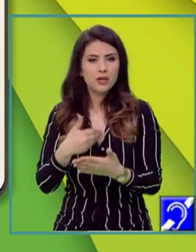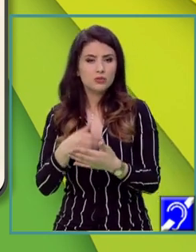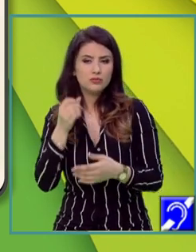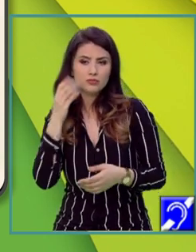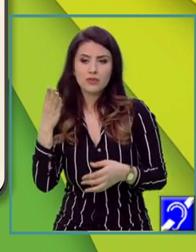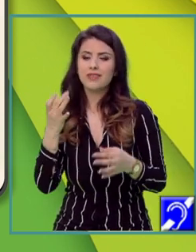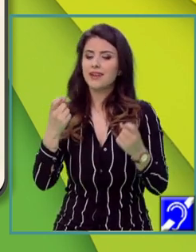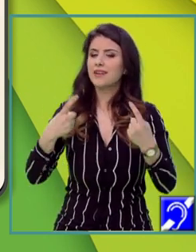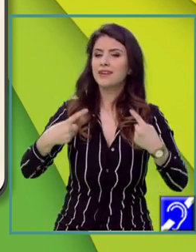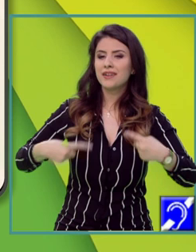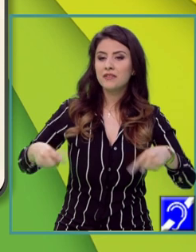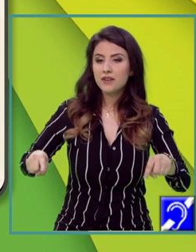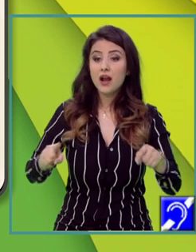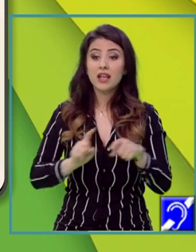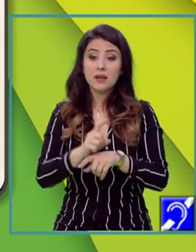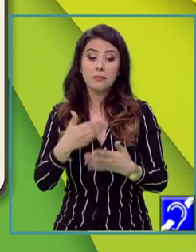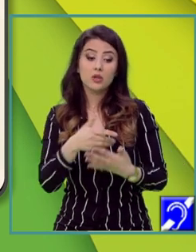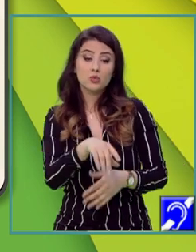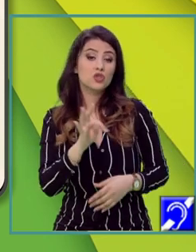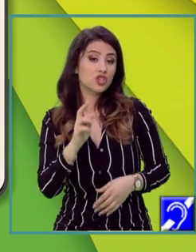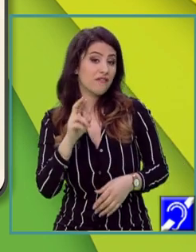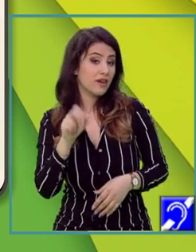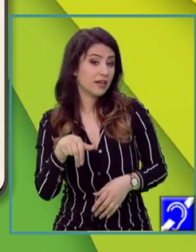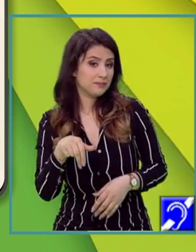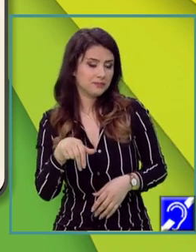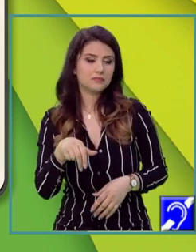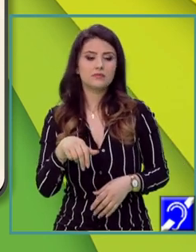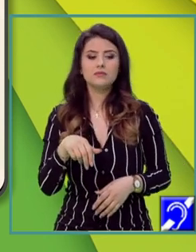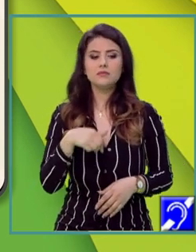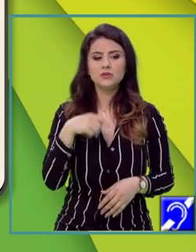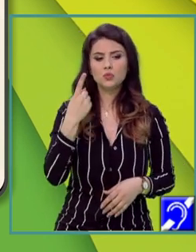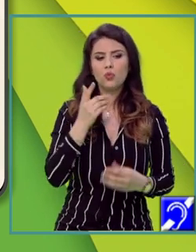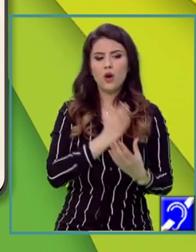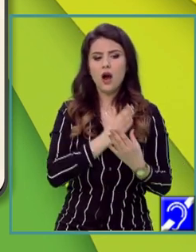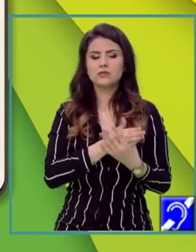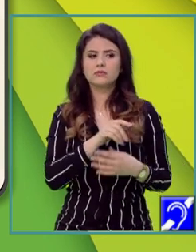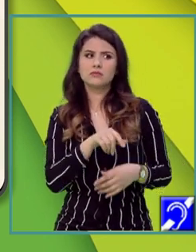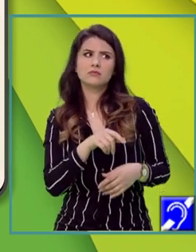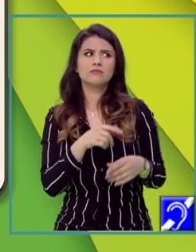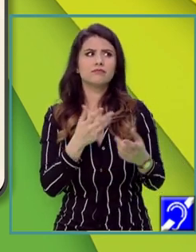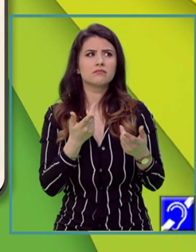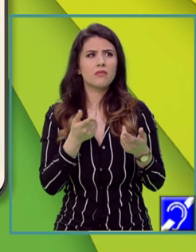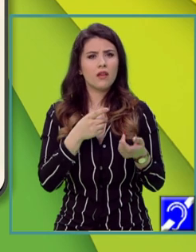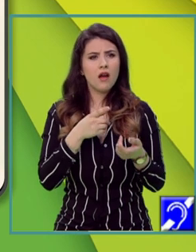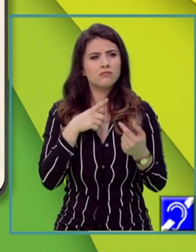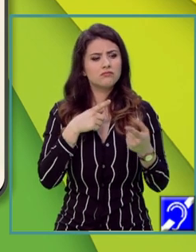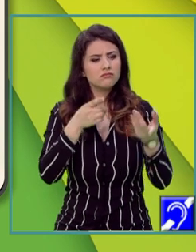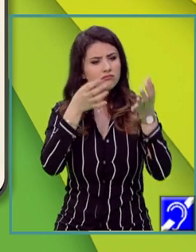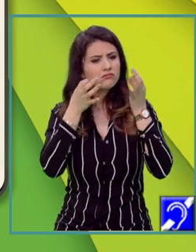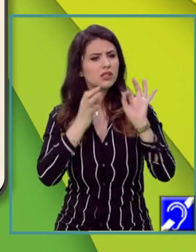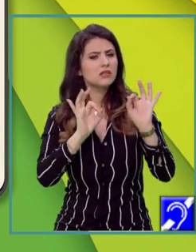în densitate în timp ce pentru Ștefan actul de studii reprezintă un element indispensabil al formației sale